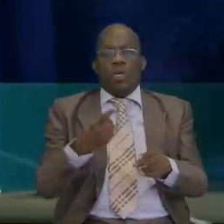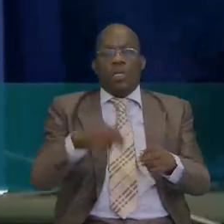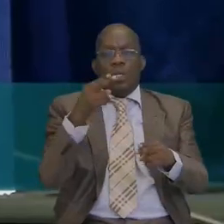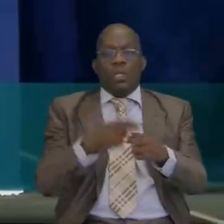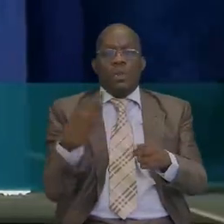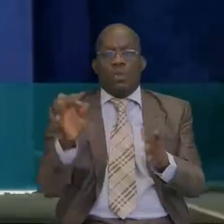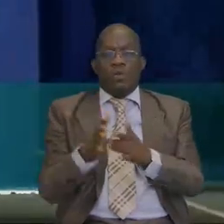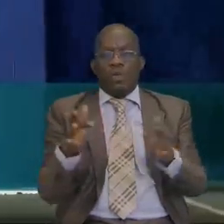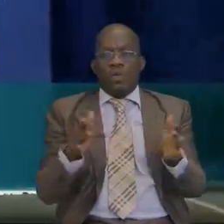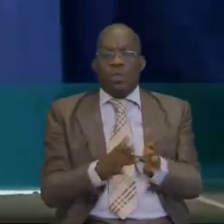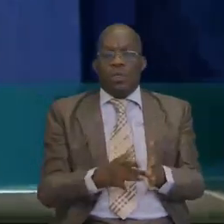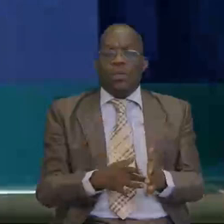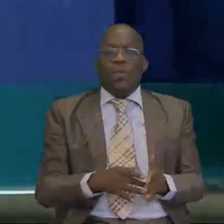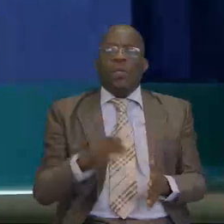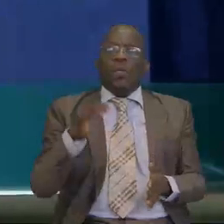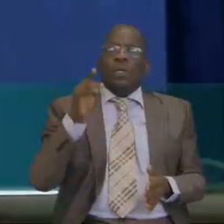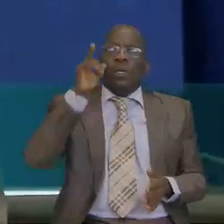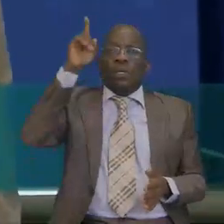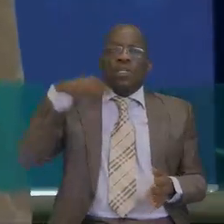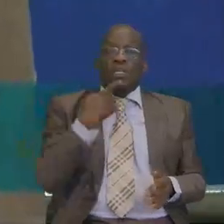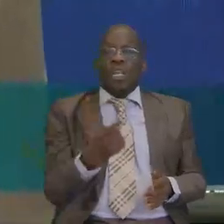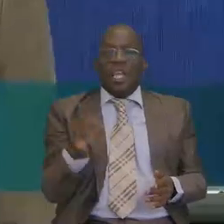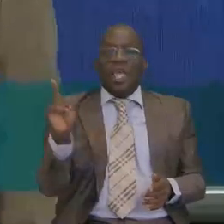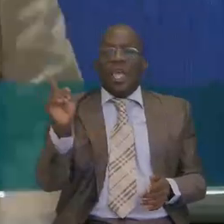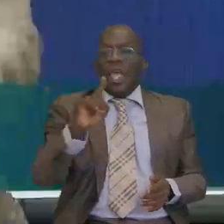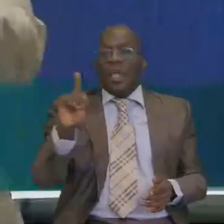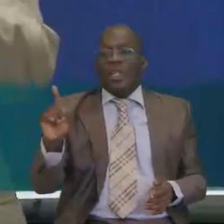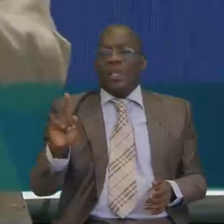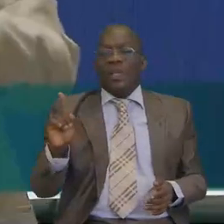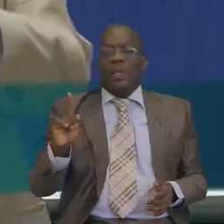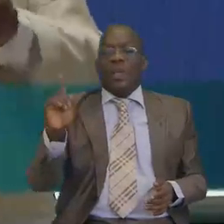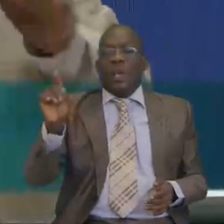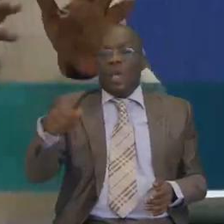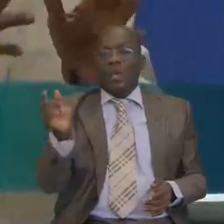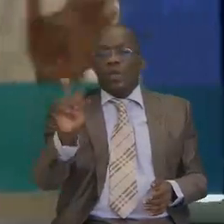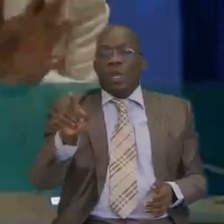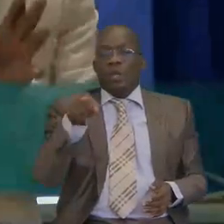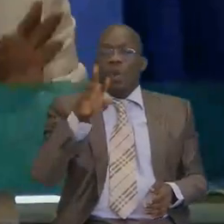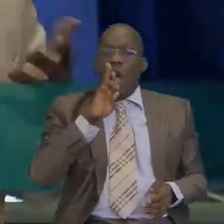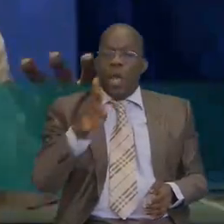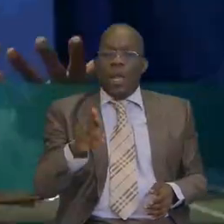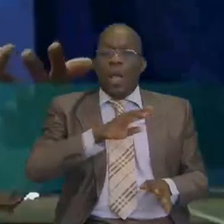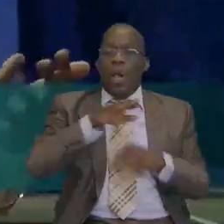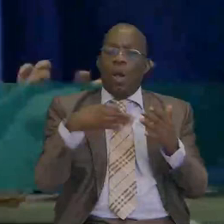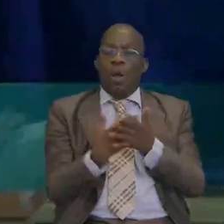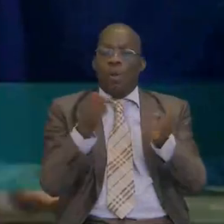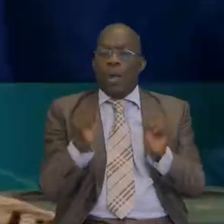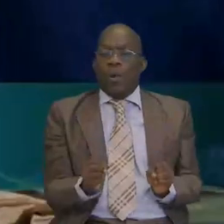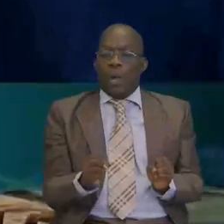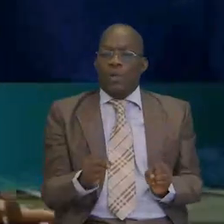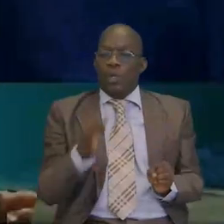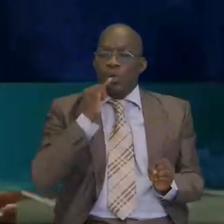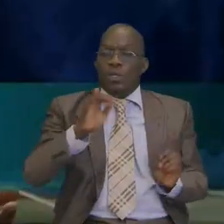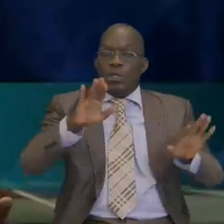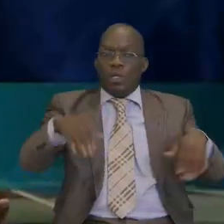il nous rappelle et il dit, partout où vous êtes, n'importe où vous êtes, tout pouvoir, toute